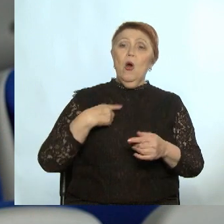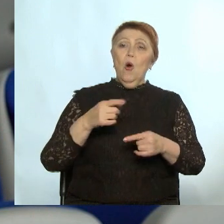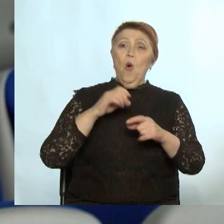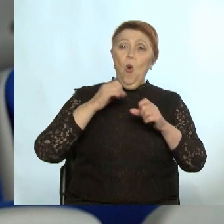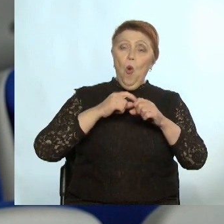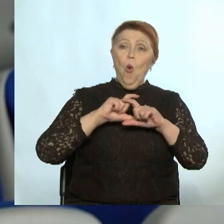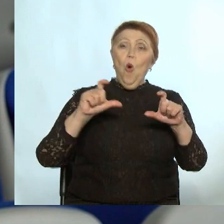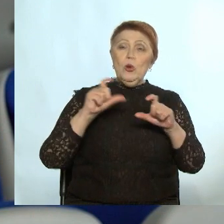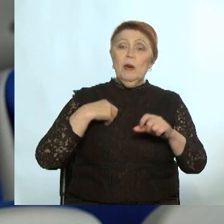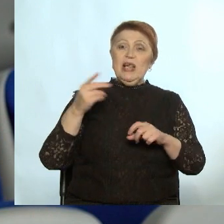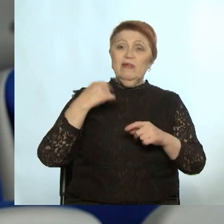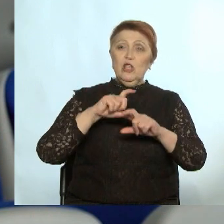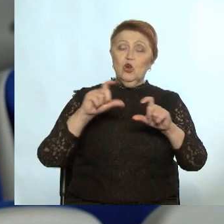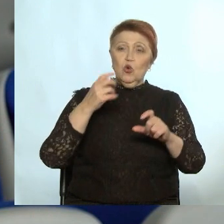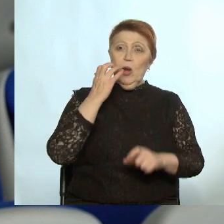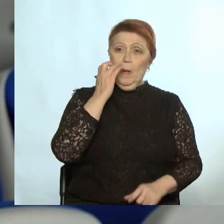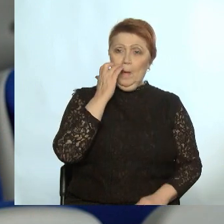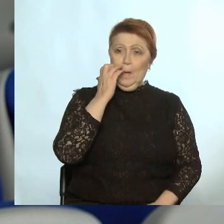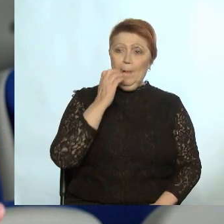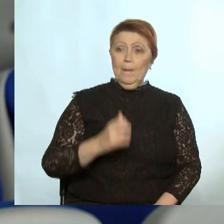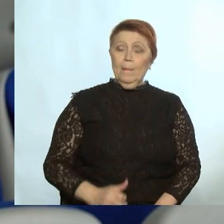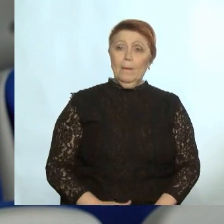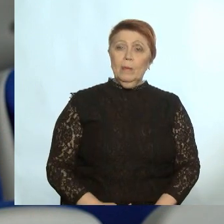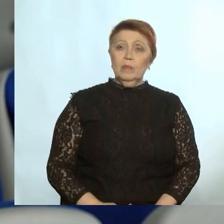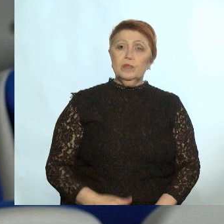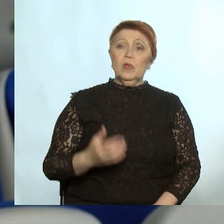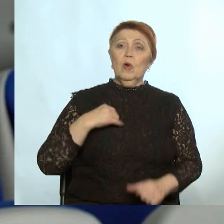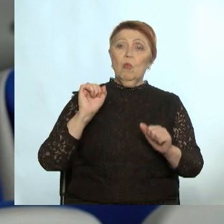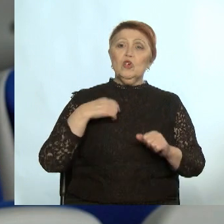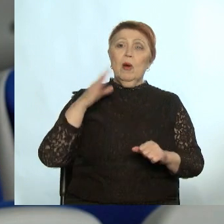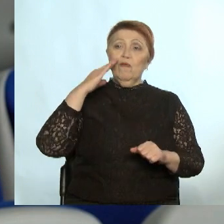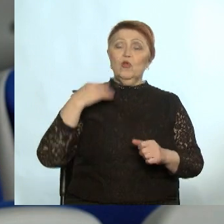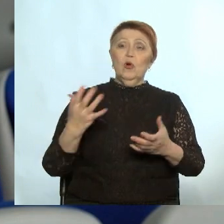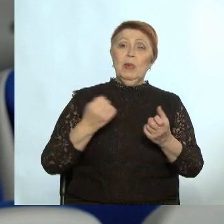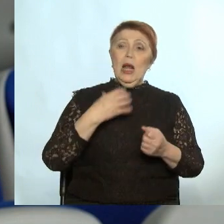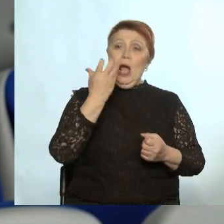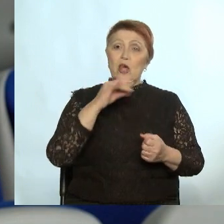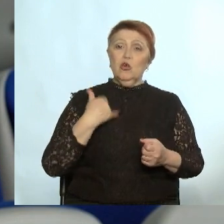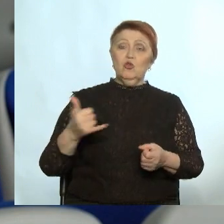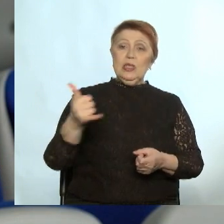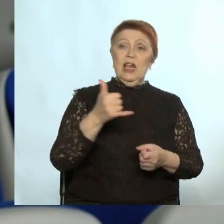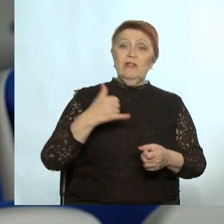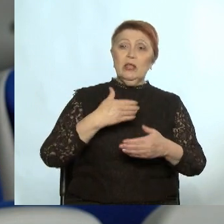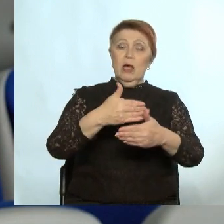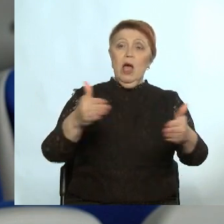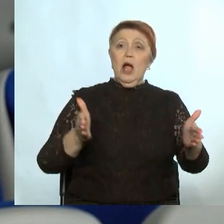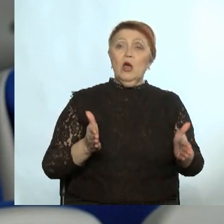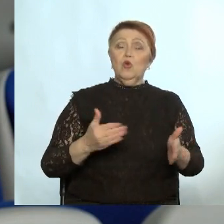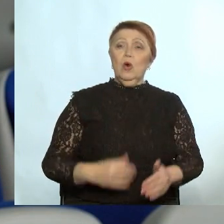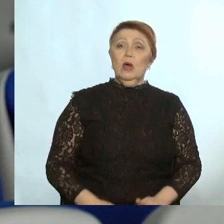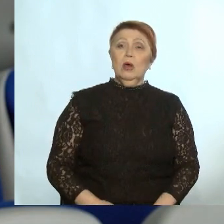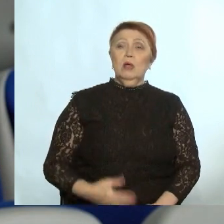раз то, что школой помогала. То есть там и теплушки были, и воду можно было брать, эту горячую, и какой-то там простейший